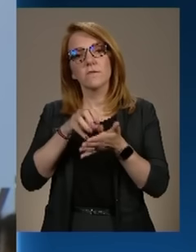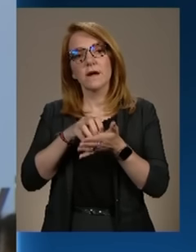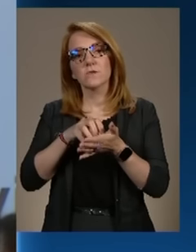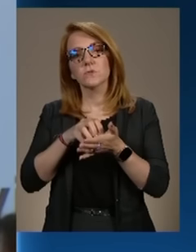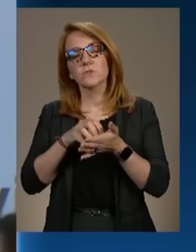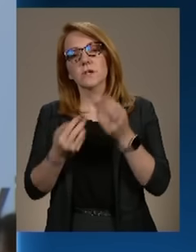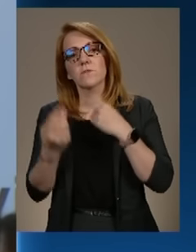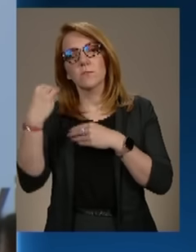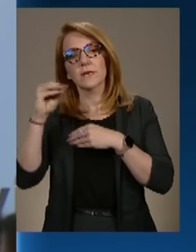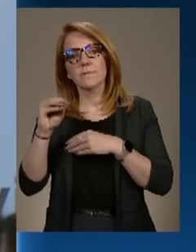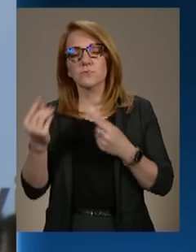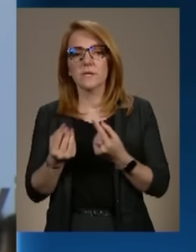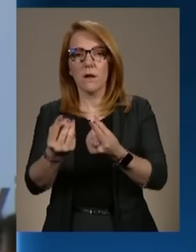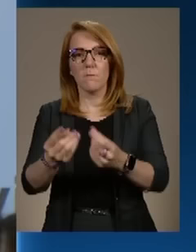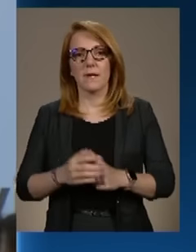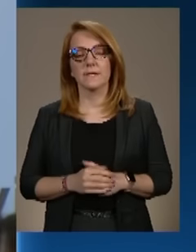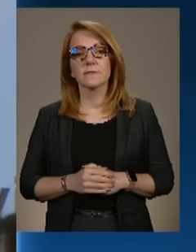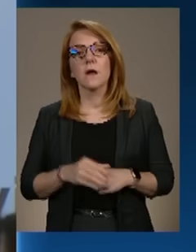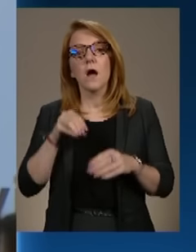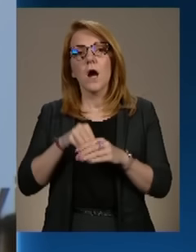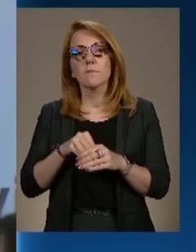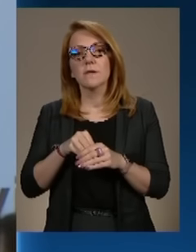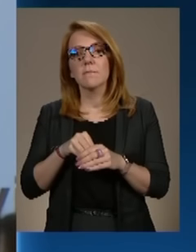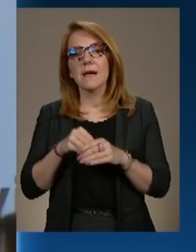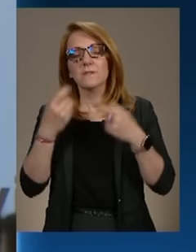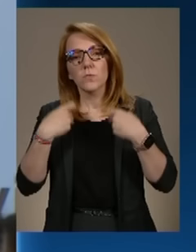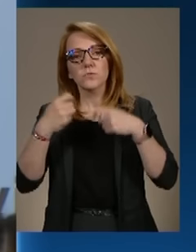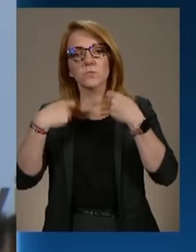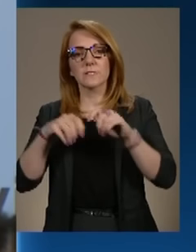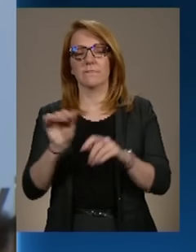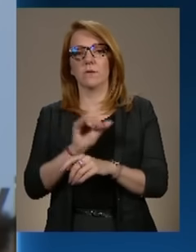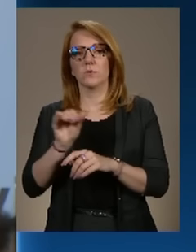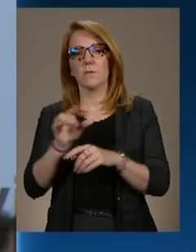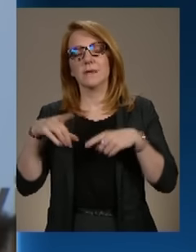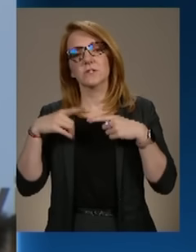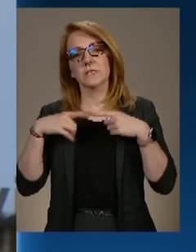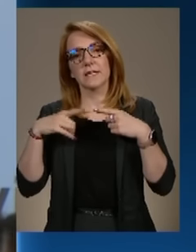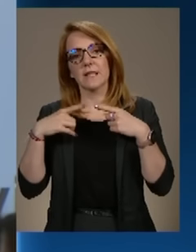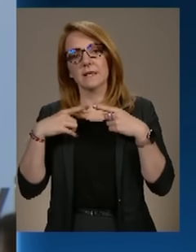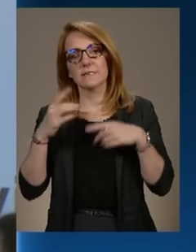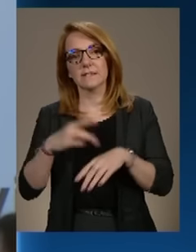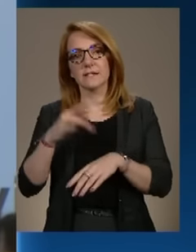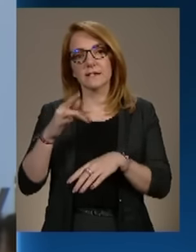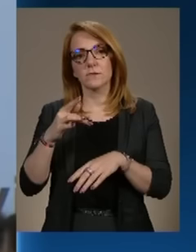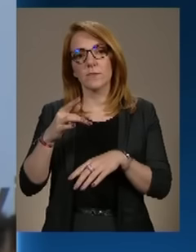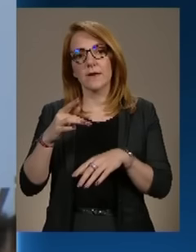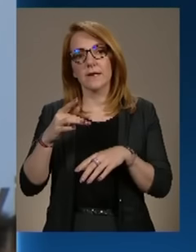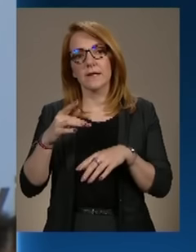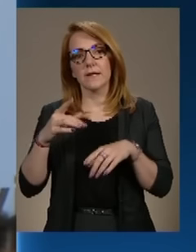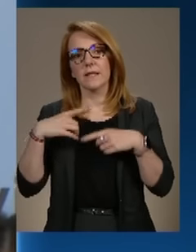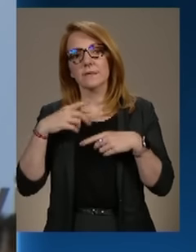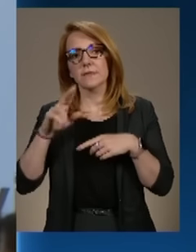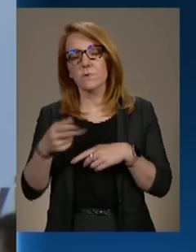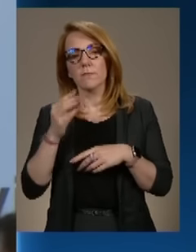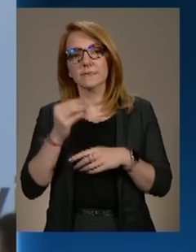főpolgármesteri kampányt amelyben konstruktívan és a budapestiek élet életét érintő ügyekről beszélünk és például